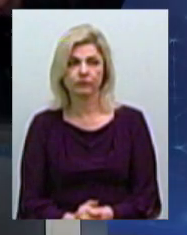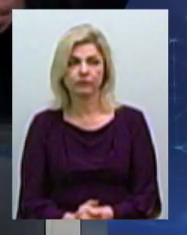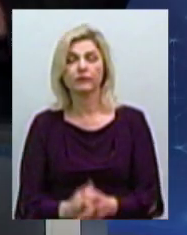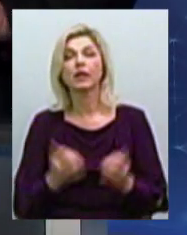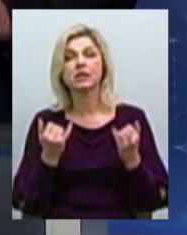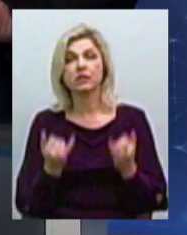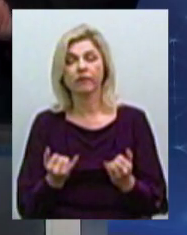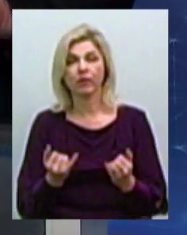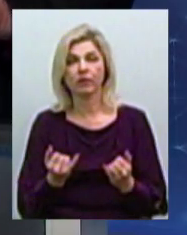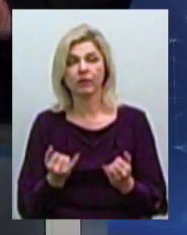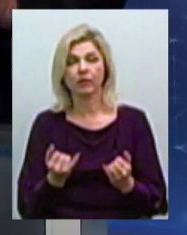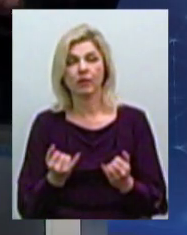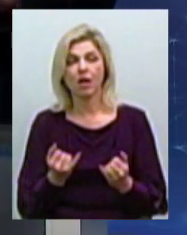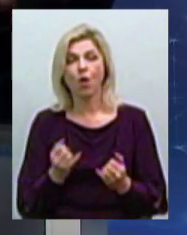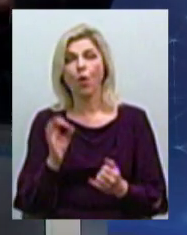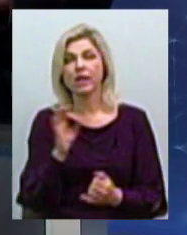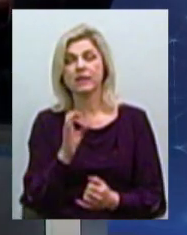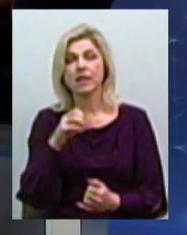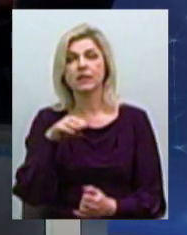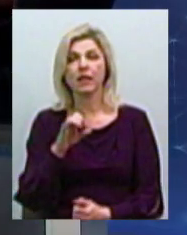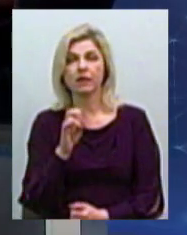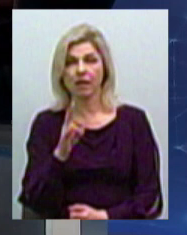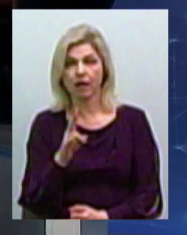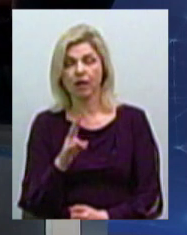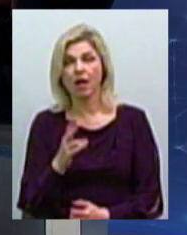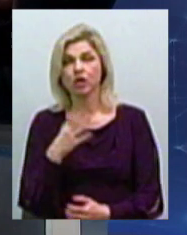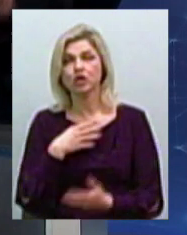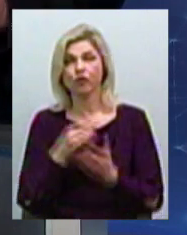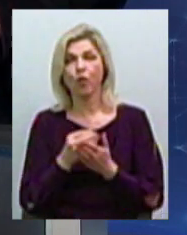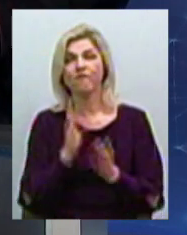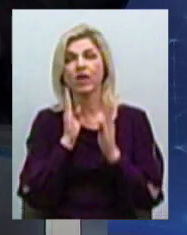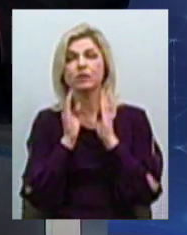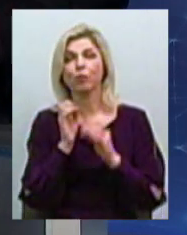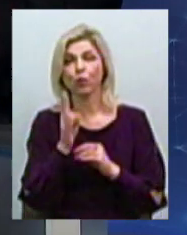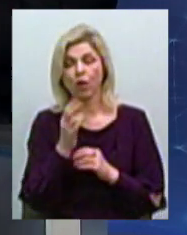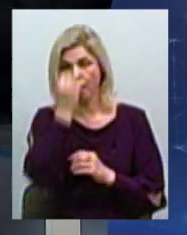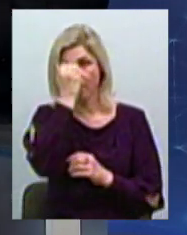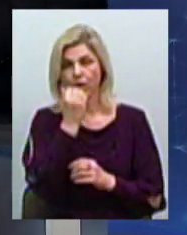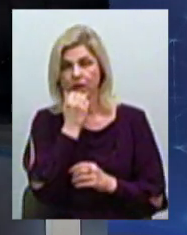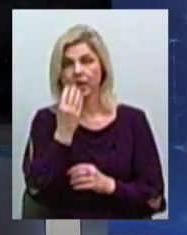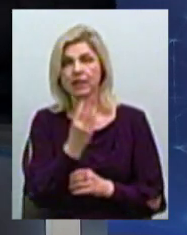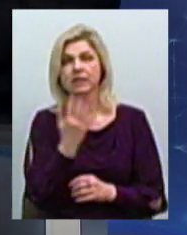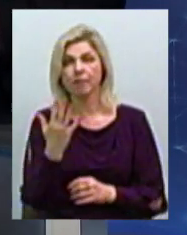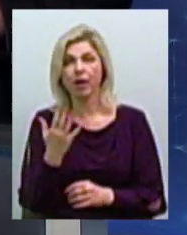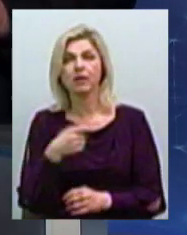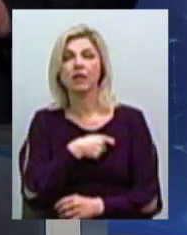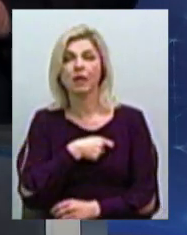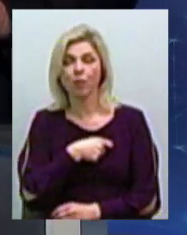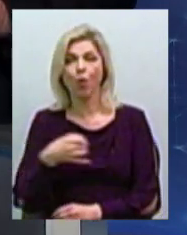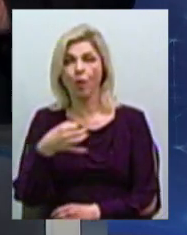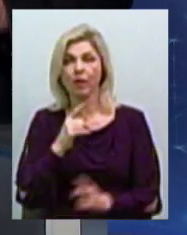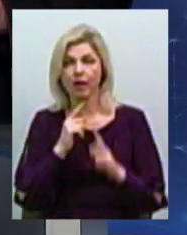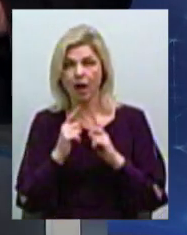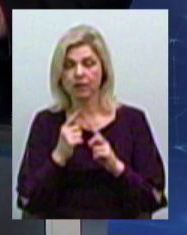Сьогодні ж пізніше Олександр Статнік на своїй сторінці у Фейсбук подякував 35 депутатам обласної ради,